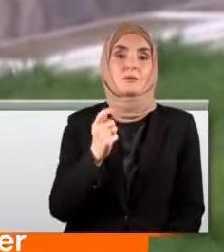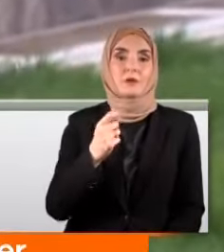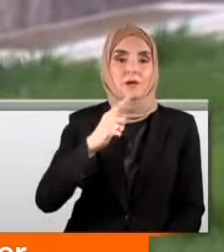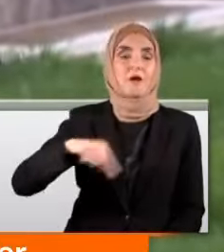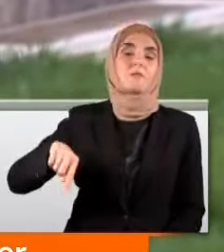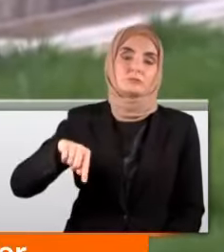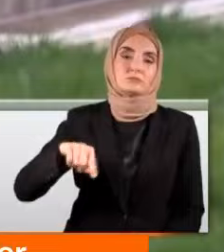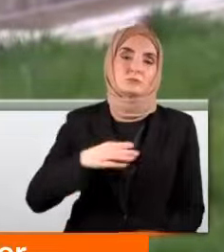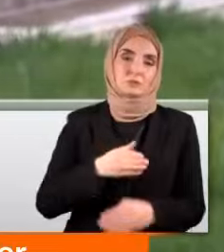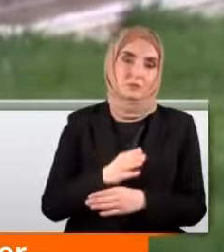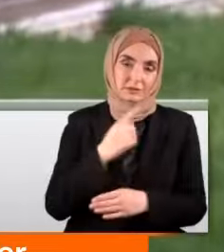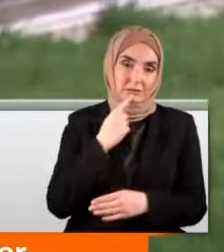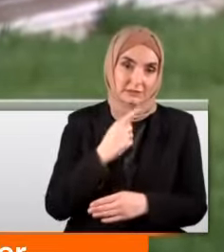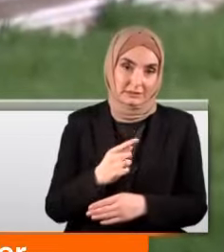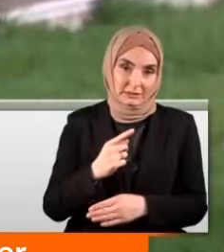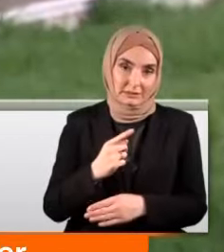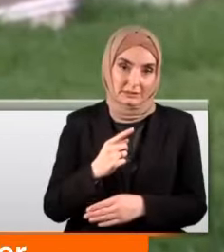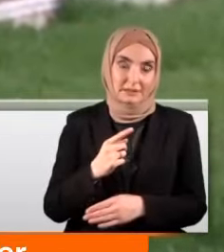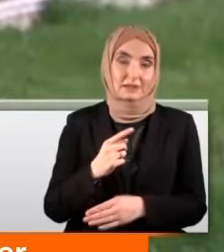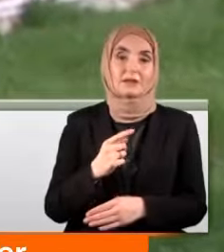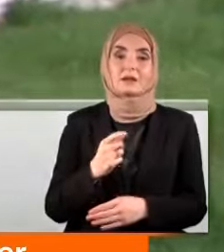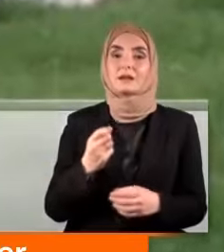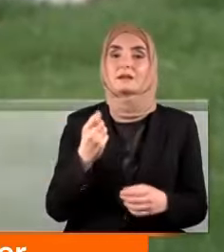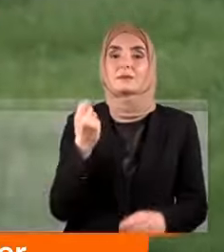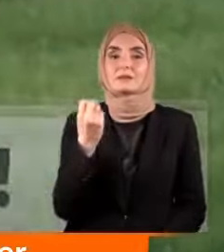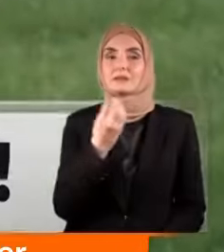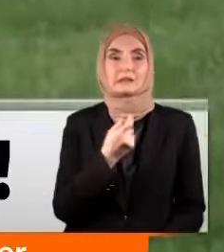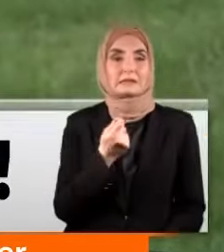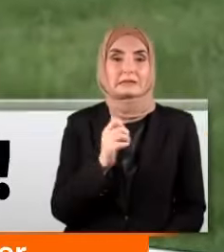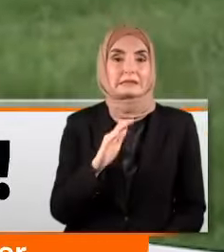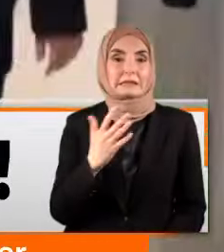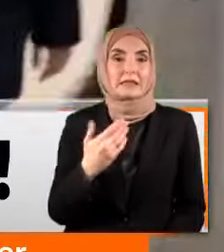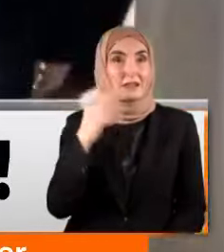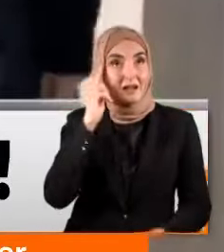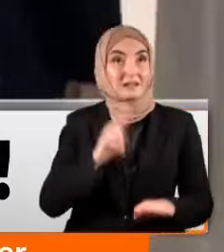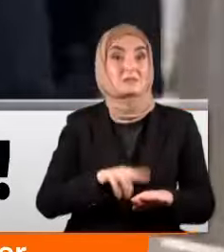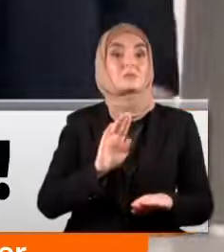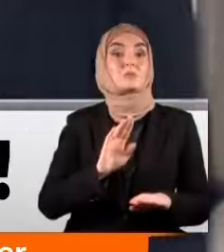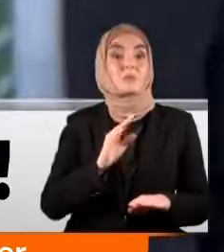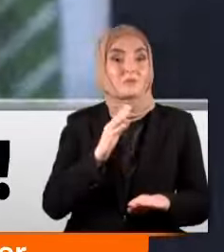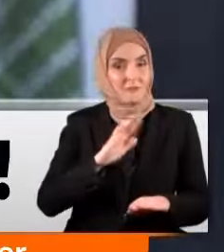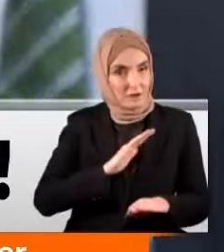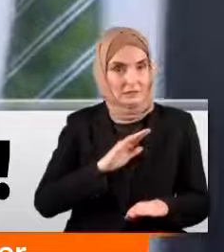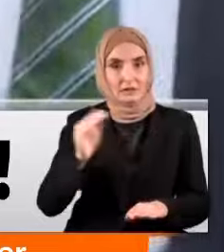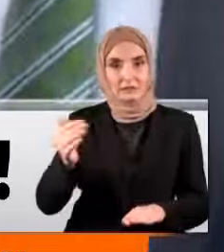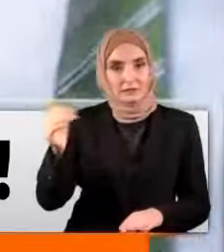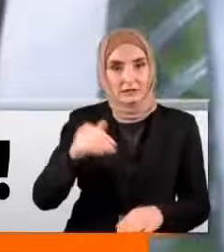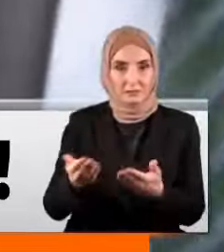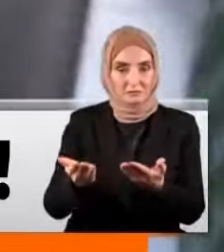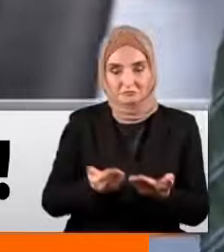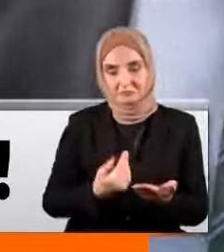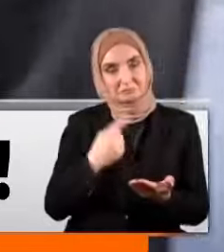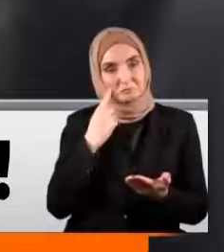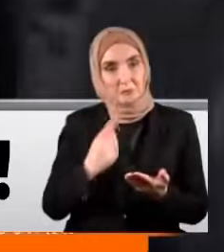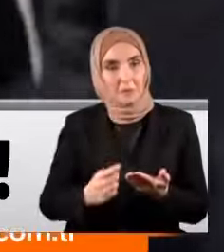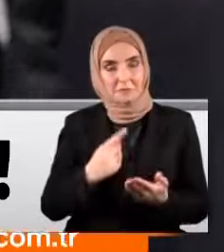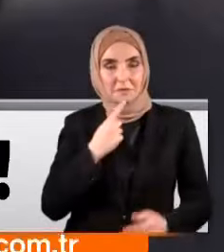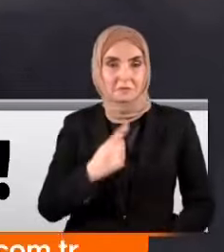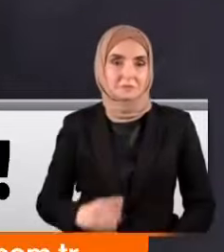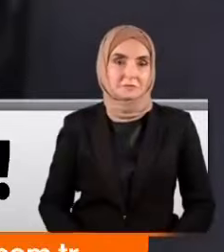Ve hatırlamadığım rakamlar varsa getirsin bakalım dedi. Bir şey söyleyecek misiniz efendim? Günaydın efendim.